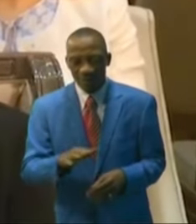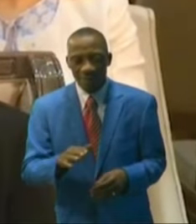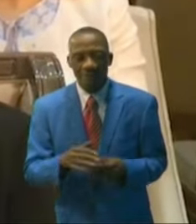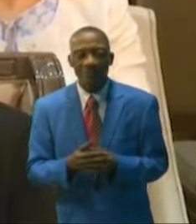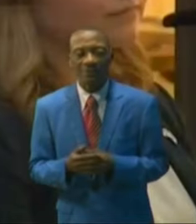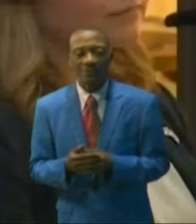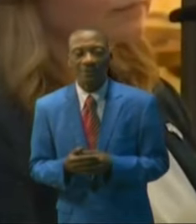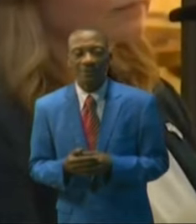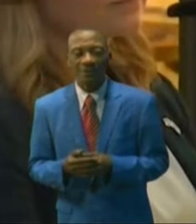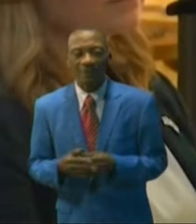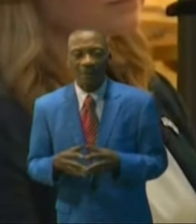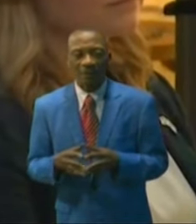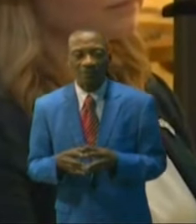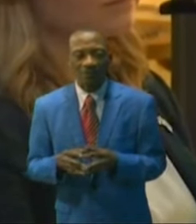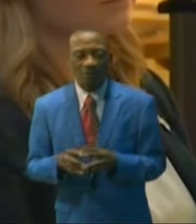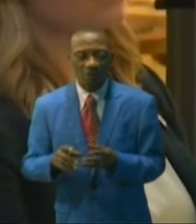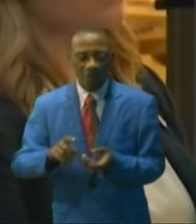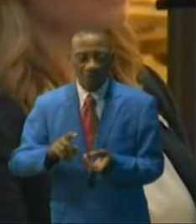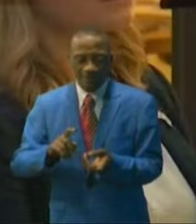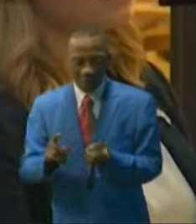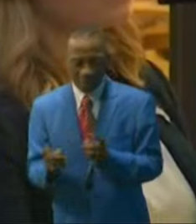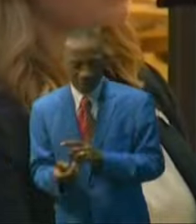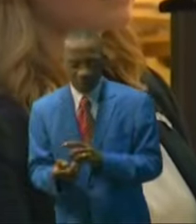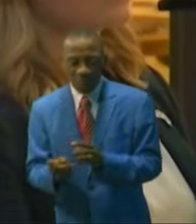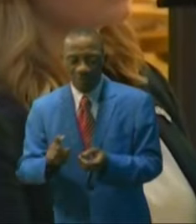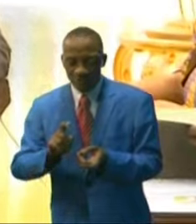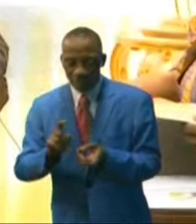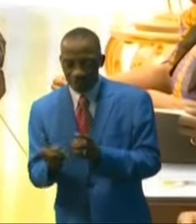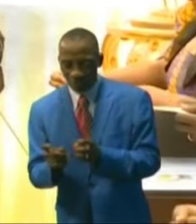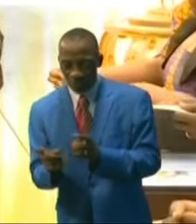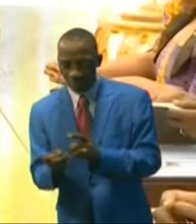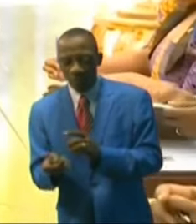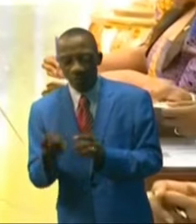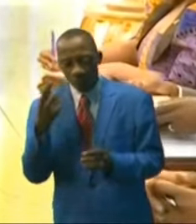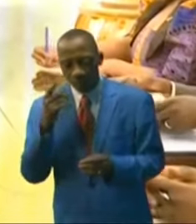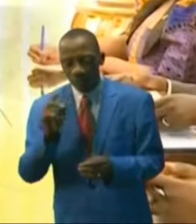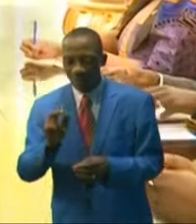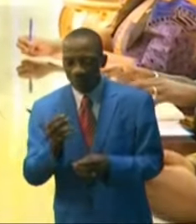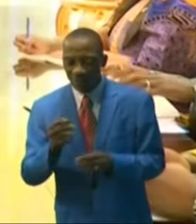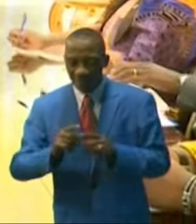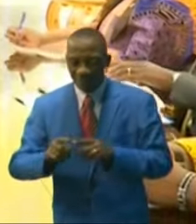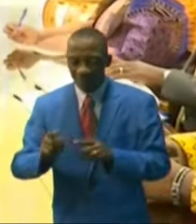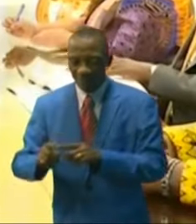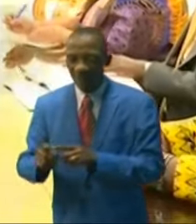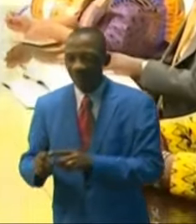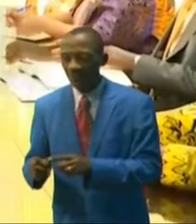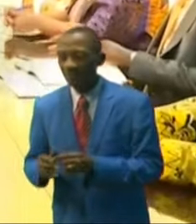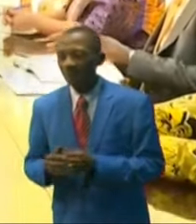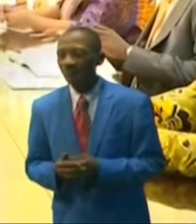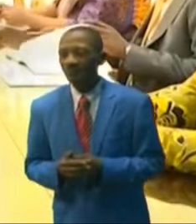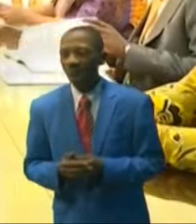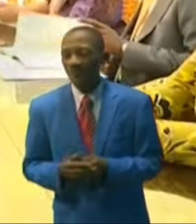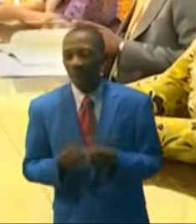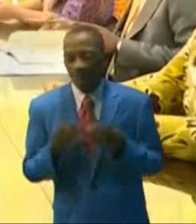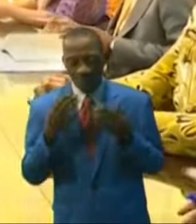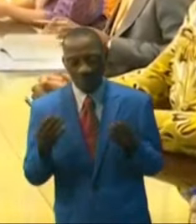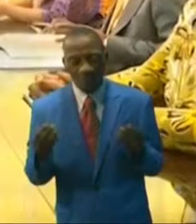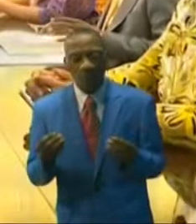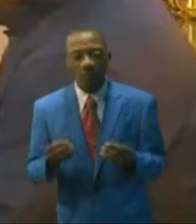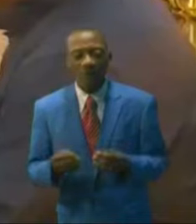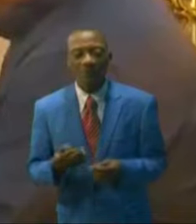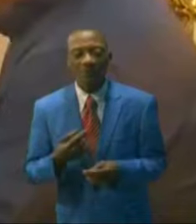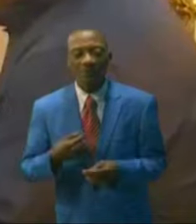la transformation des produits premiers avant leur exportation. Les deux étaient très intéressés et d'accord surtout